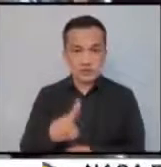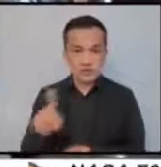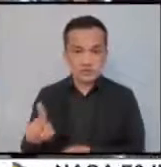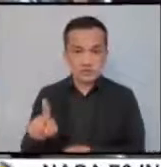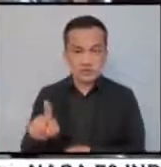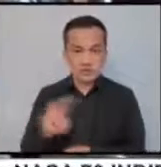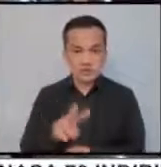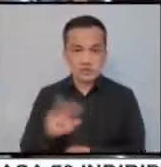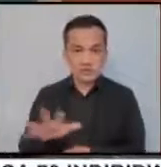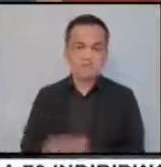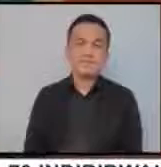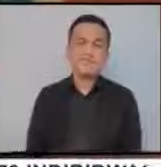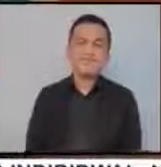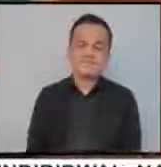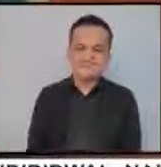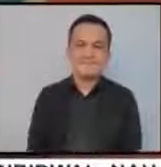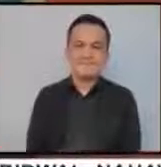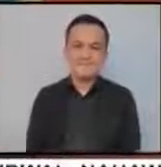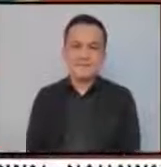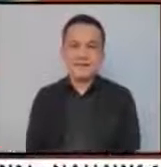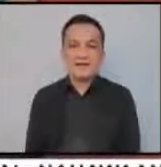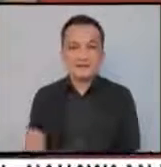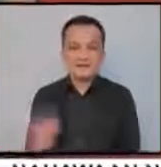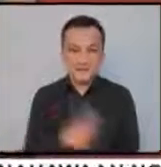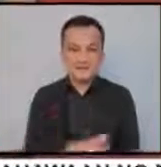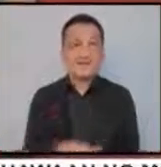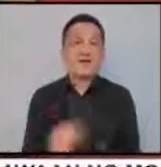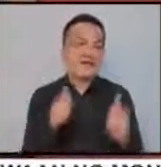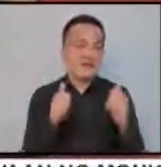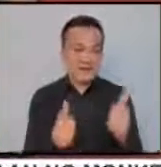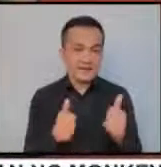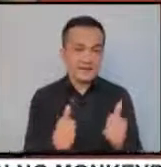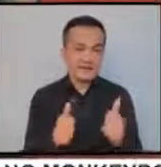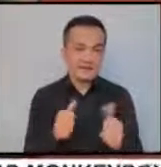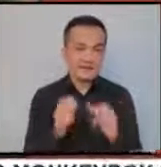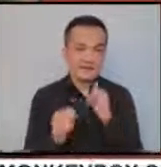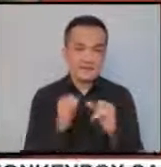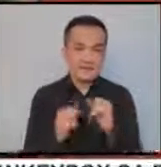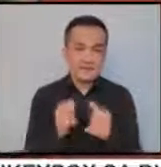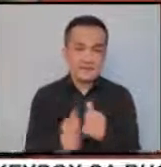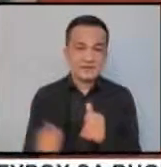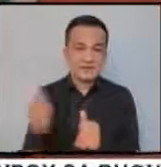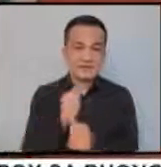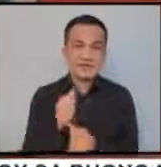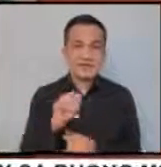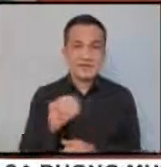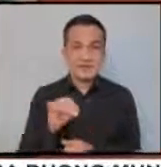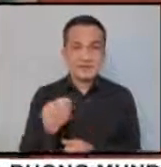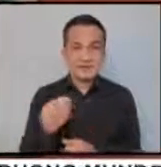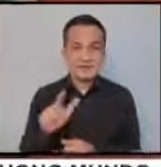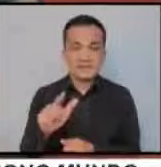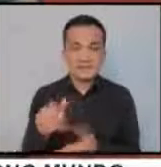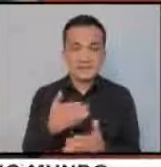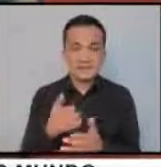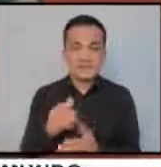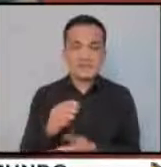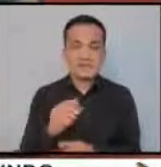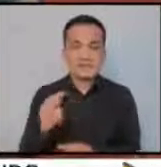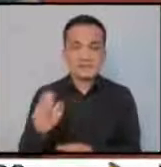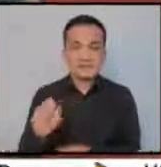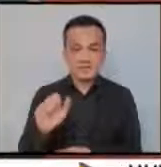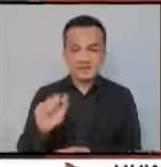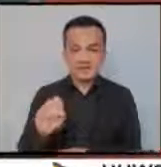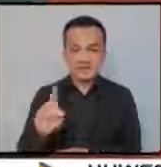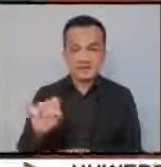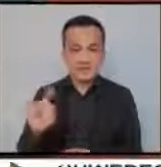8832-1125. Alright, atin pong nakapanaya mga administrative manager ng Philippine Madrigal Singer na si Binibining Odette Galura. Maraming